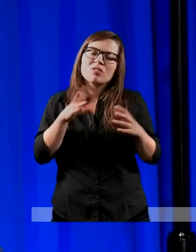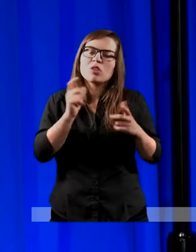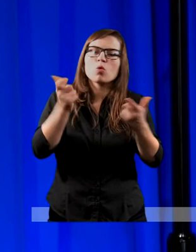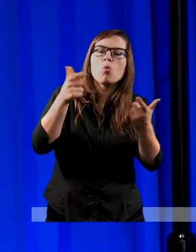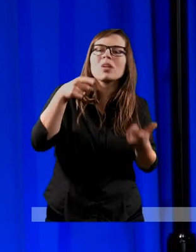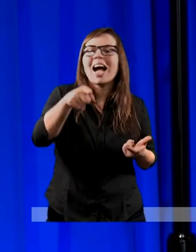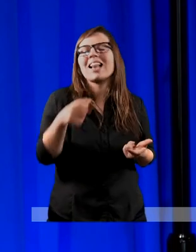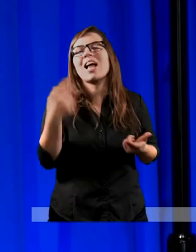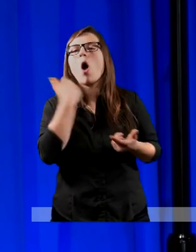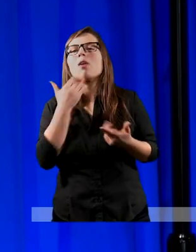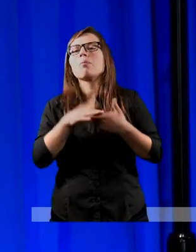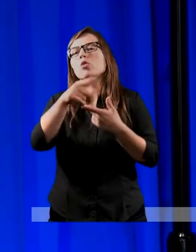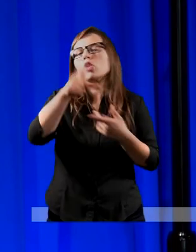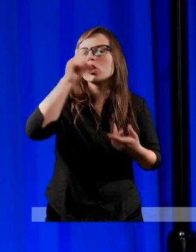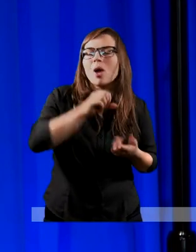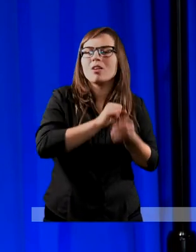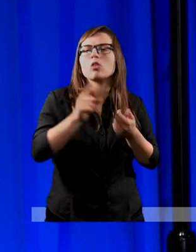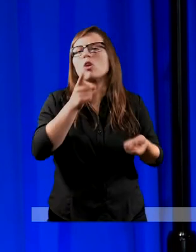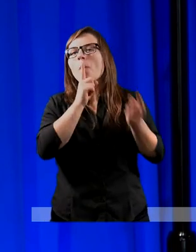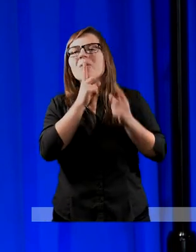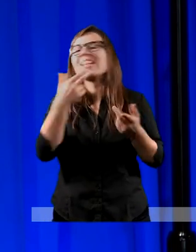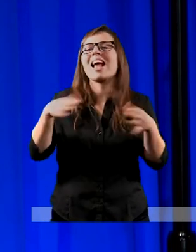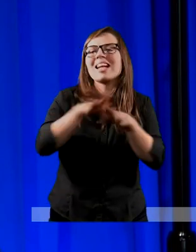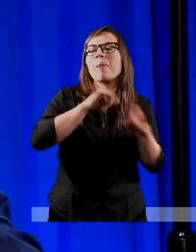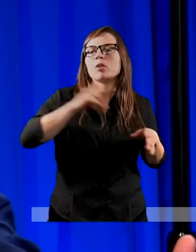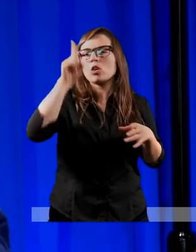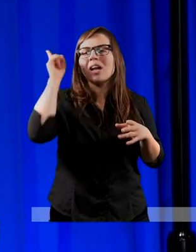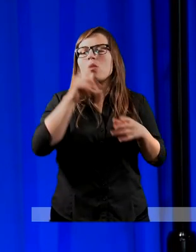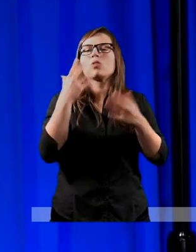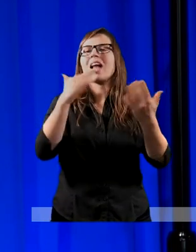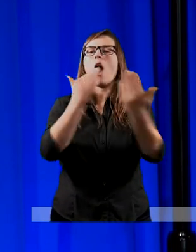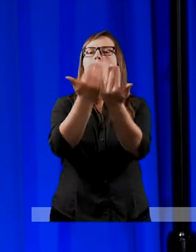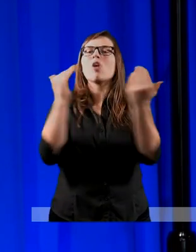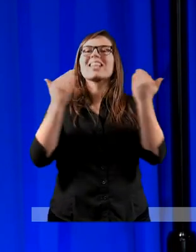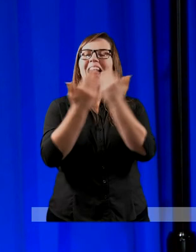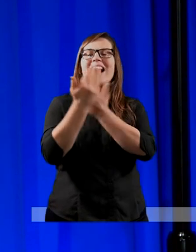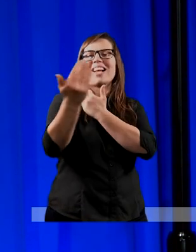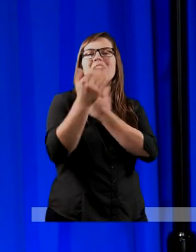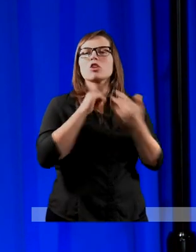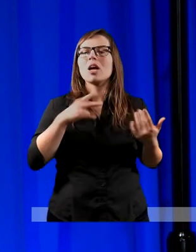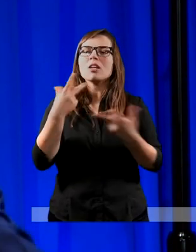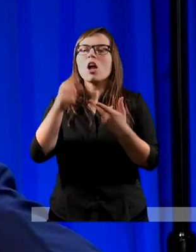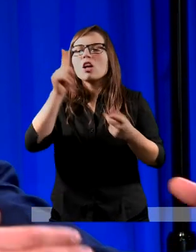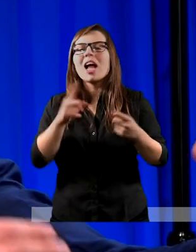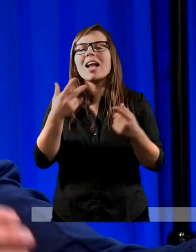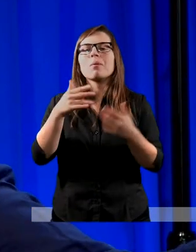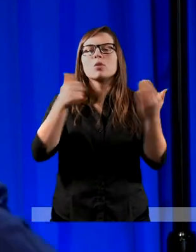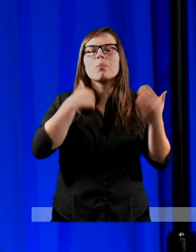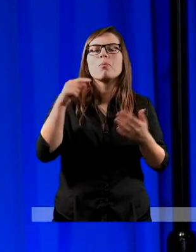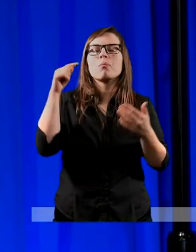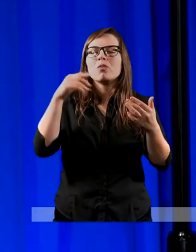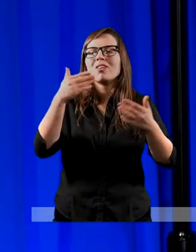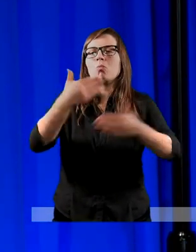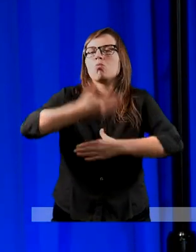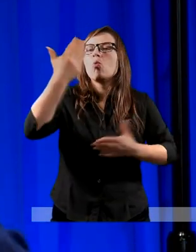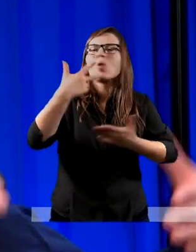o złych skutkach tego alkoholu, po prostu nie zamykać się na ludzi, nie odgradzać się, bo to czasami my jako chrześcijanie potrafimy wybudować